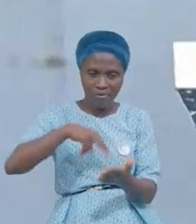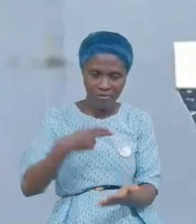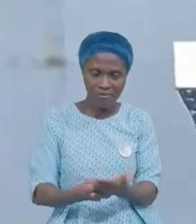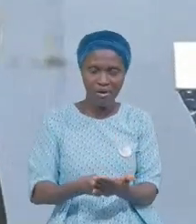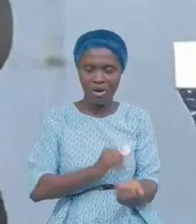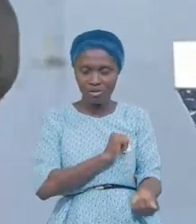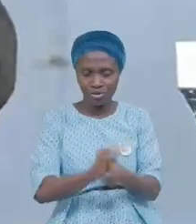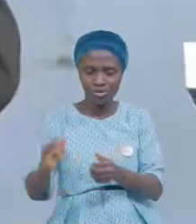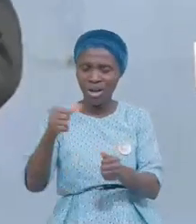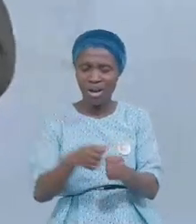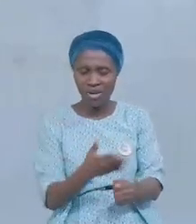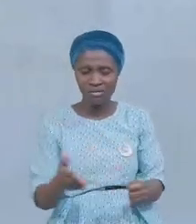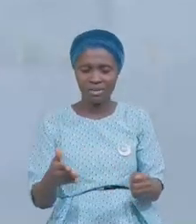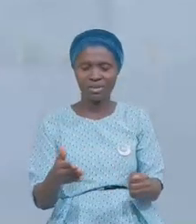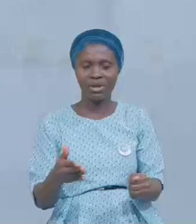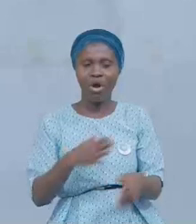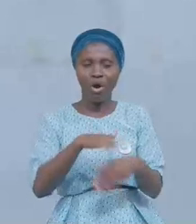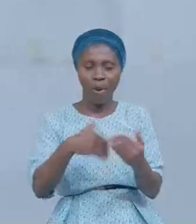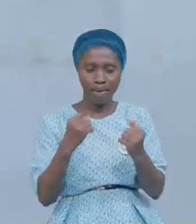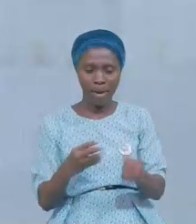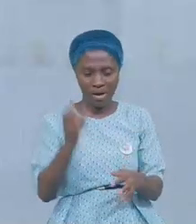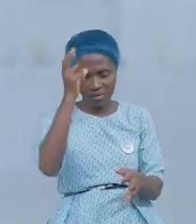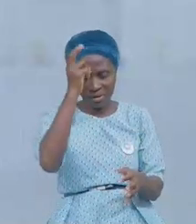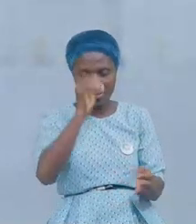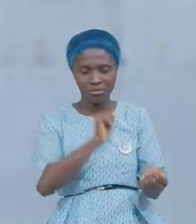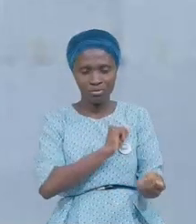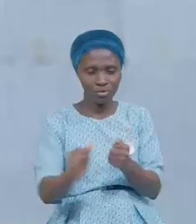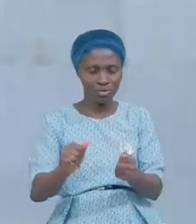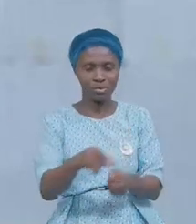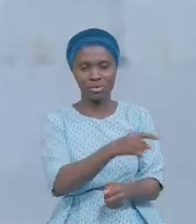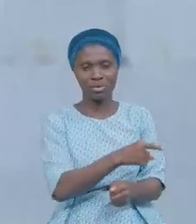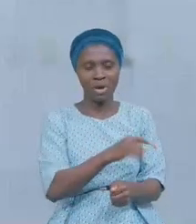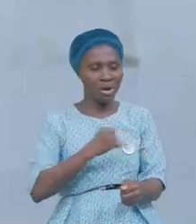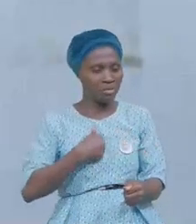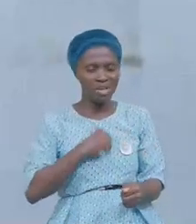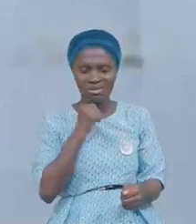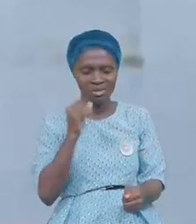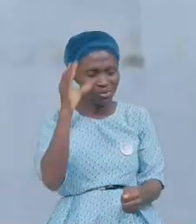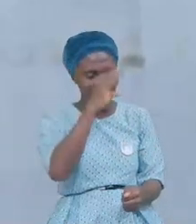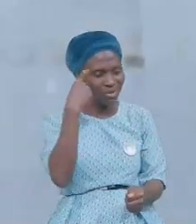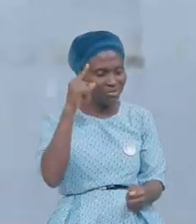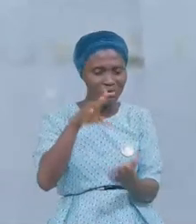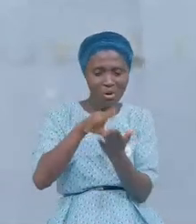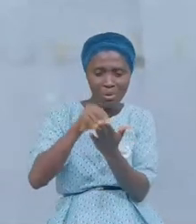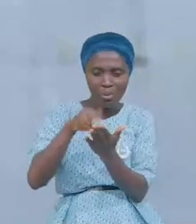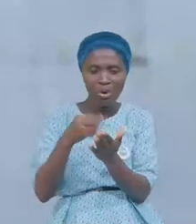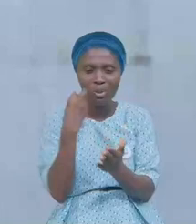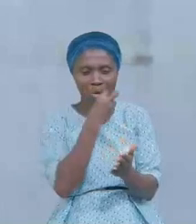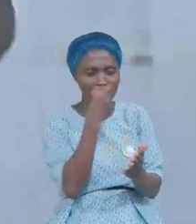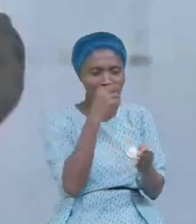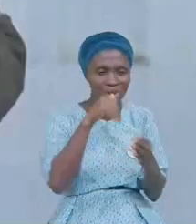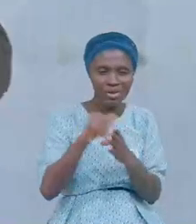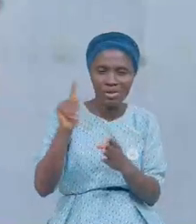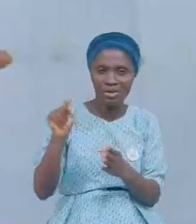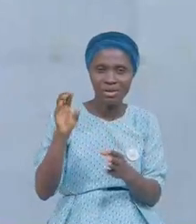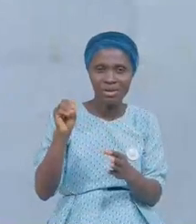détruire toute la puissance de l'ennemi. Je ne cherche pas des photocopie. J'ai dit gardez